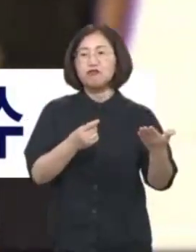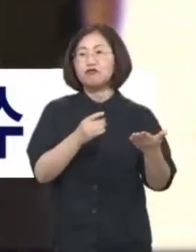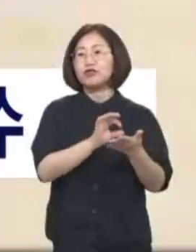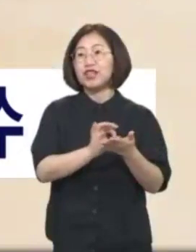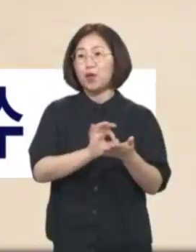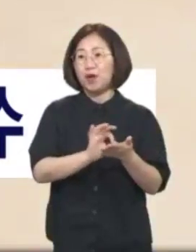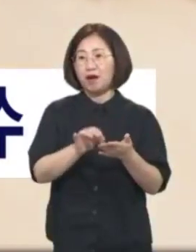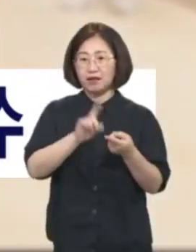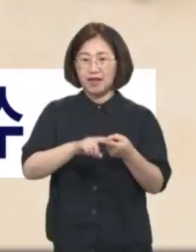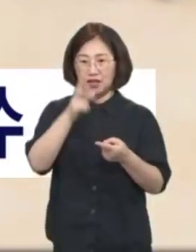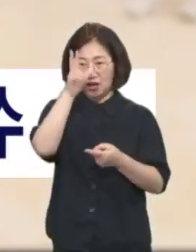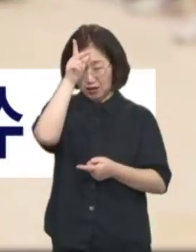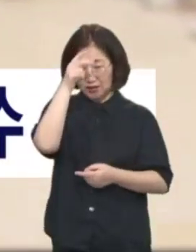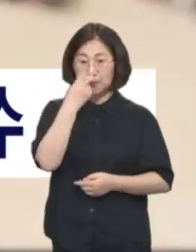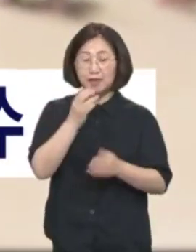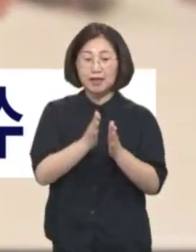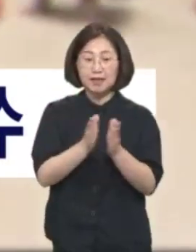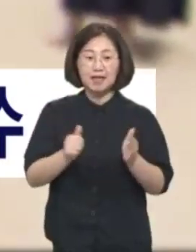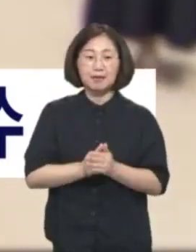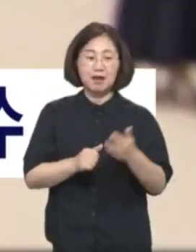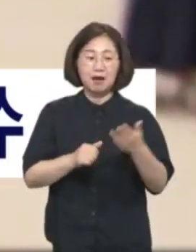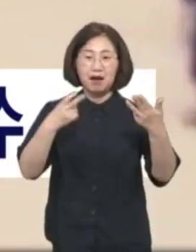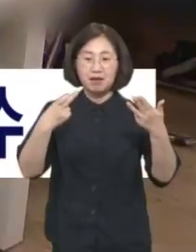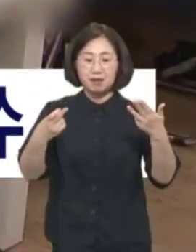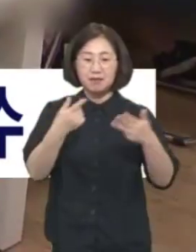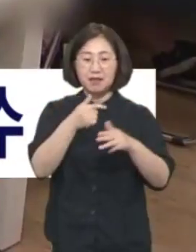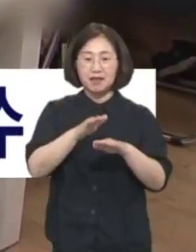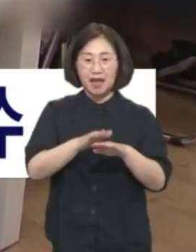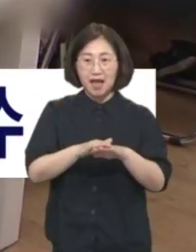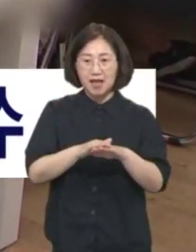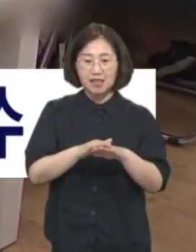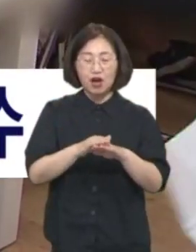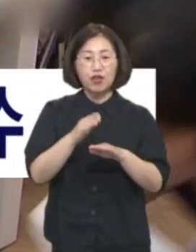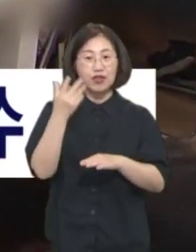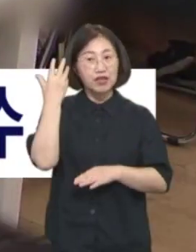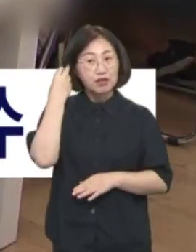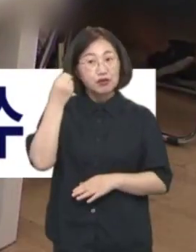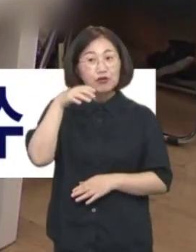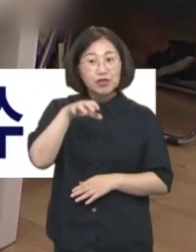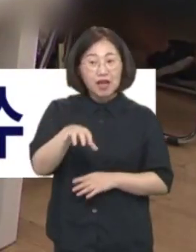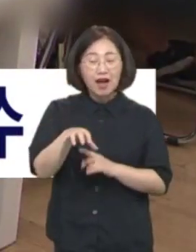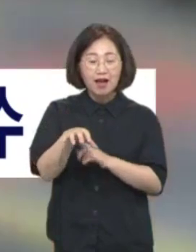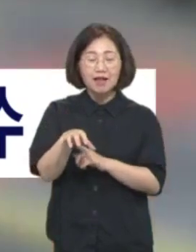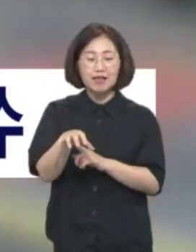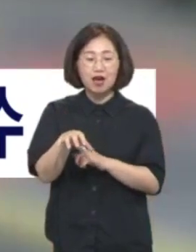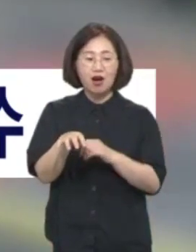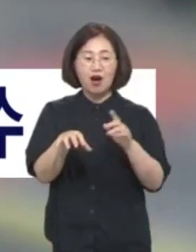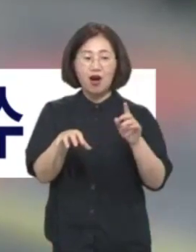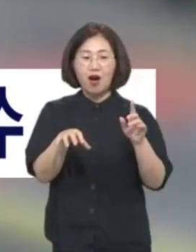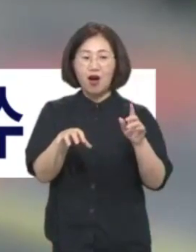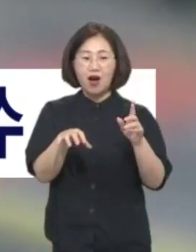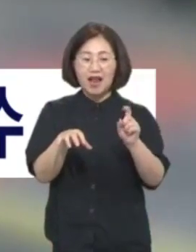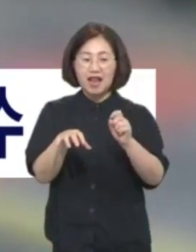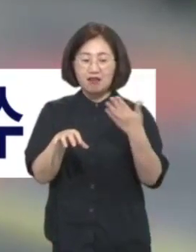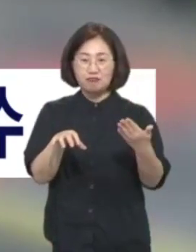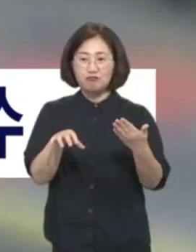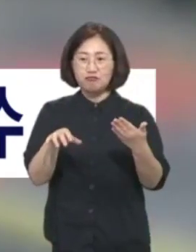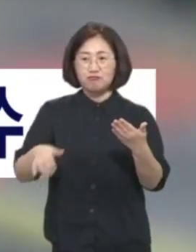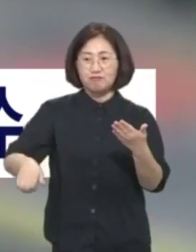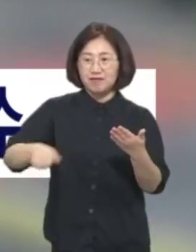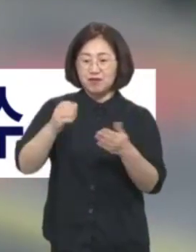착수했습니다. 대전 동부경찰서는 지난 12일 대전의 한 대학교 기숙사 앞에서 119 구급차로 잼버리 대원들의 짐을